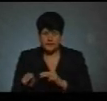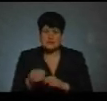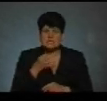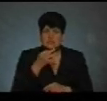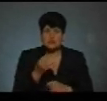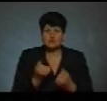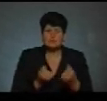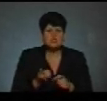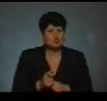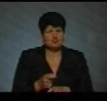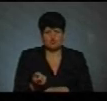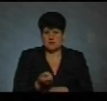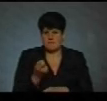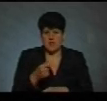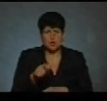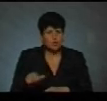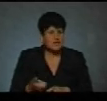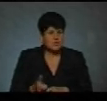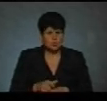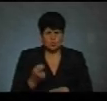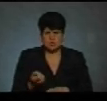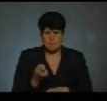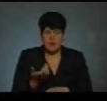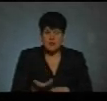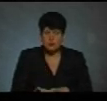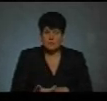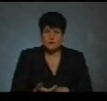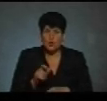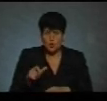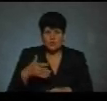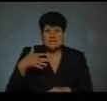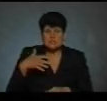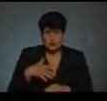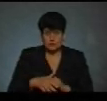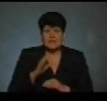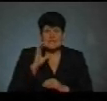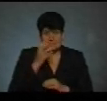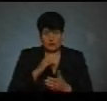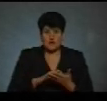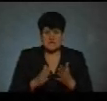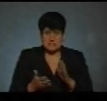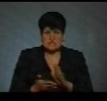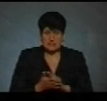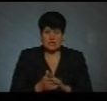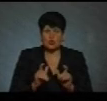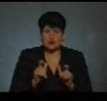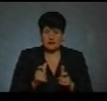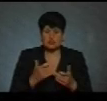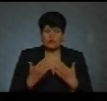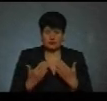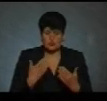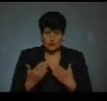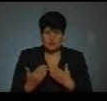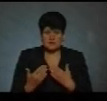що машин дуже мало, людей дуже мало. Тобто люди зрозуміли серйозність ситуації і до карантину відносяться